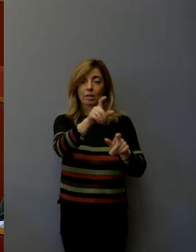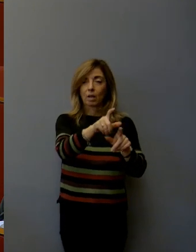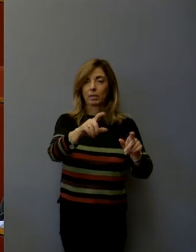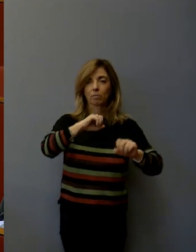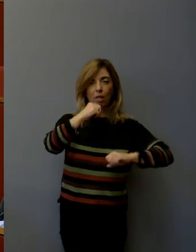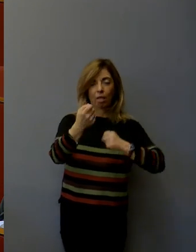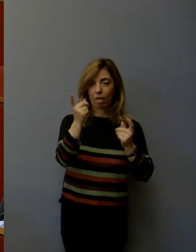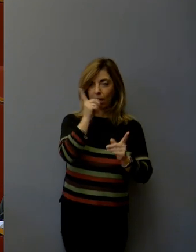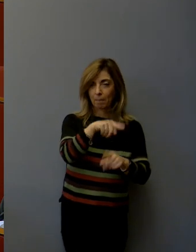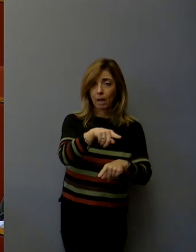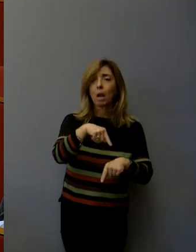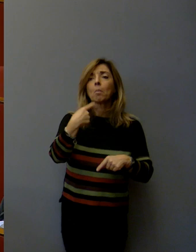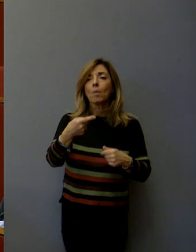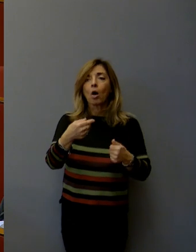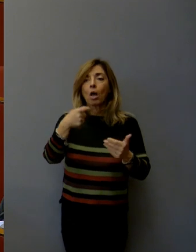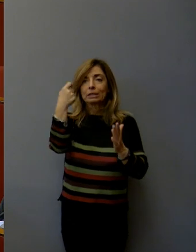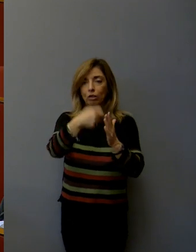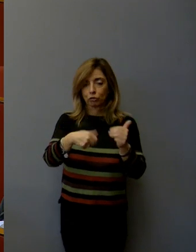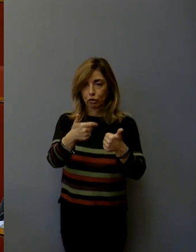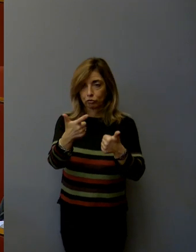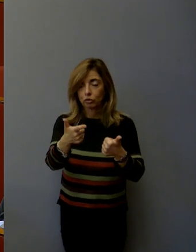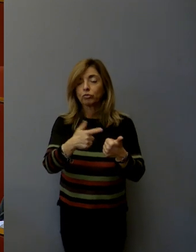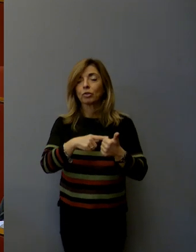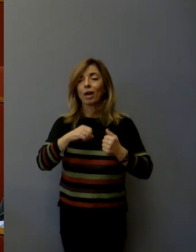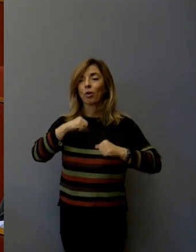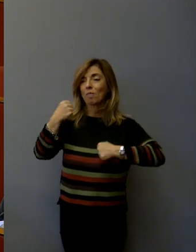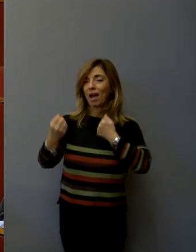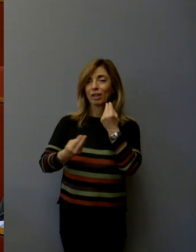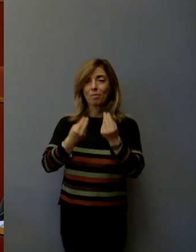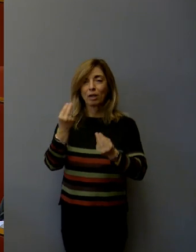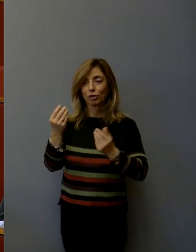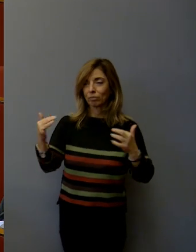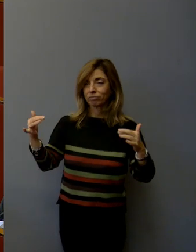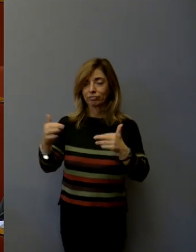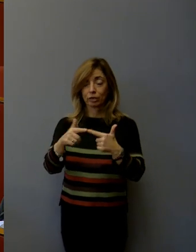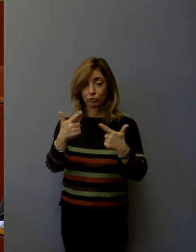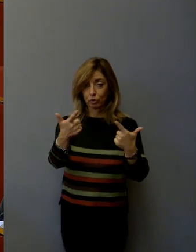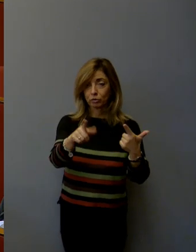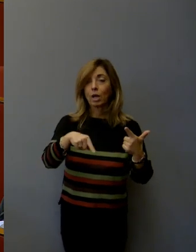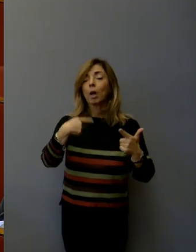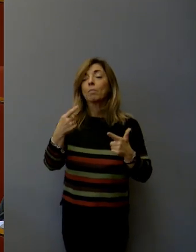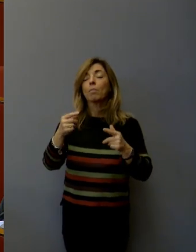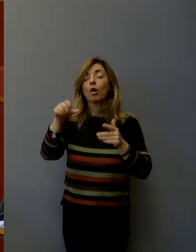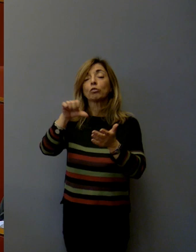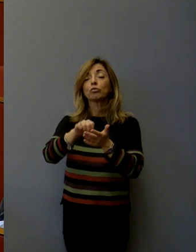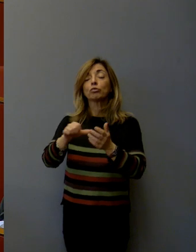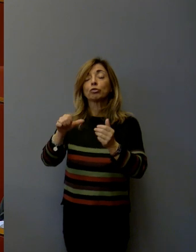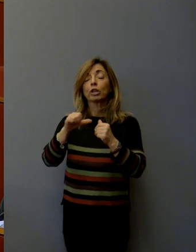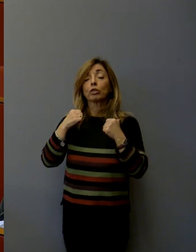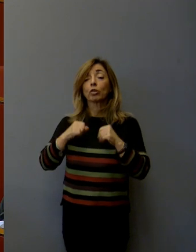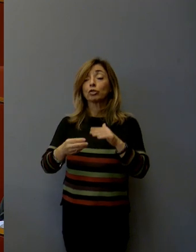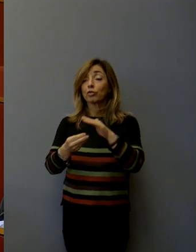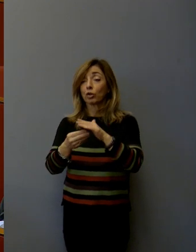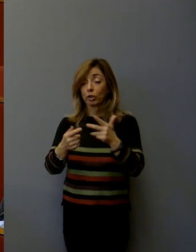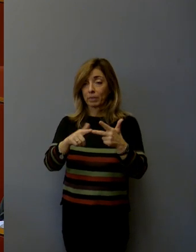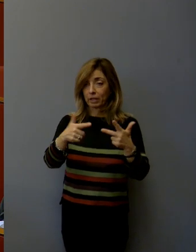poi non ho la sanzione ma poi non ho l'animazione ma poi non ho i dipendenti al centro civico ma poi non c'è soldi per le